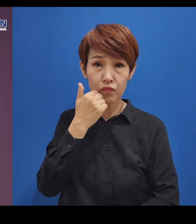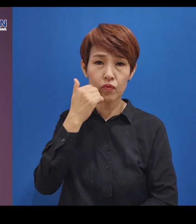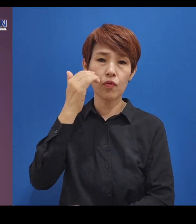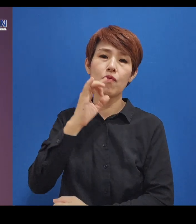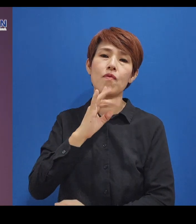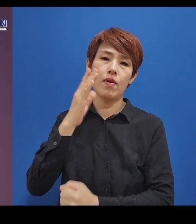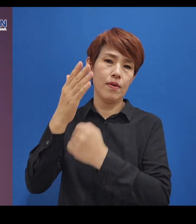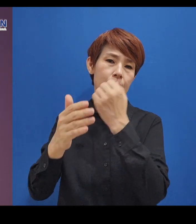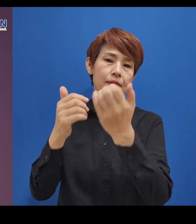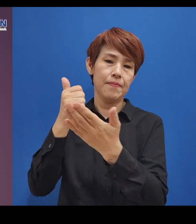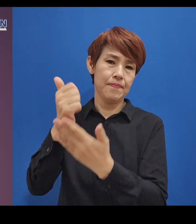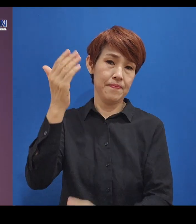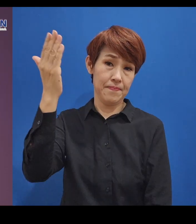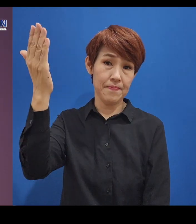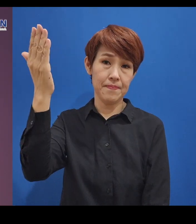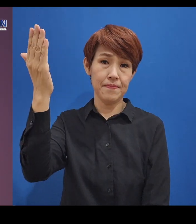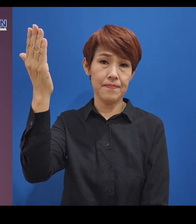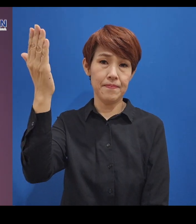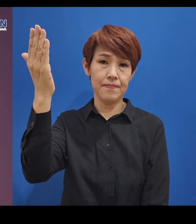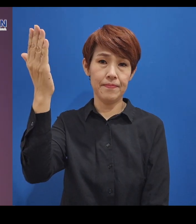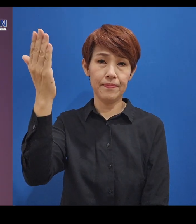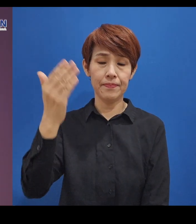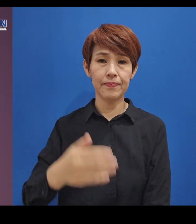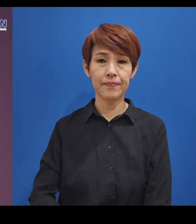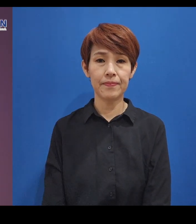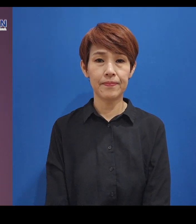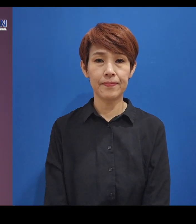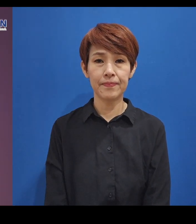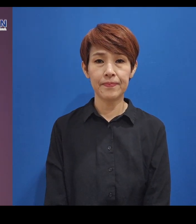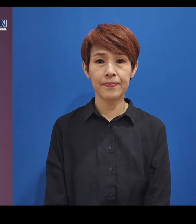그분은 하나님이시라.